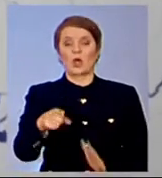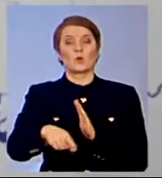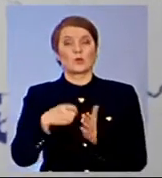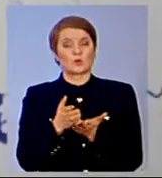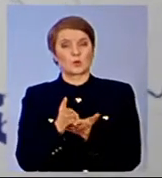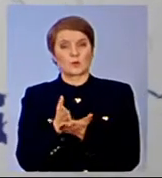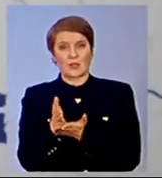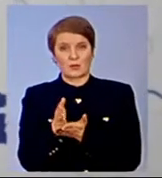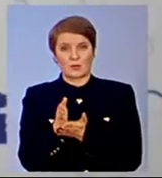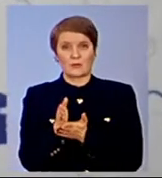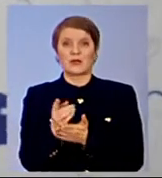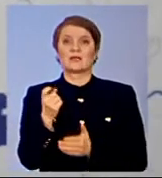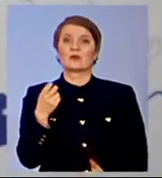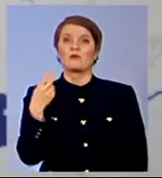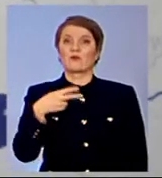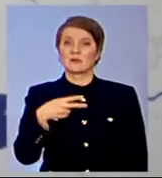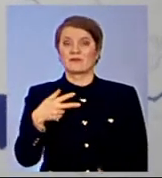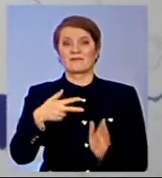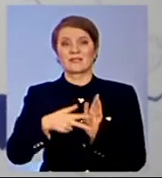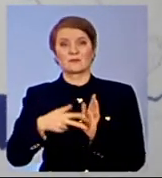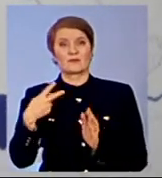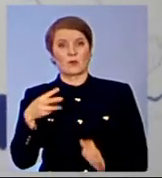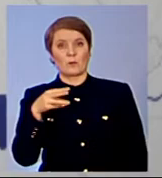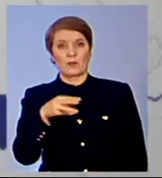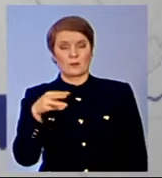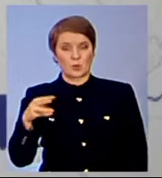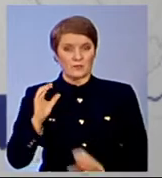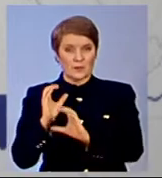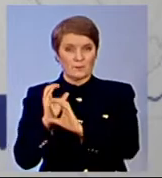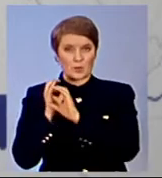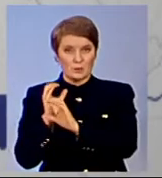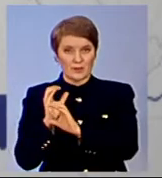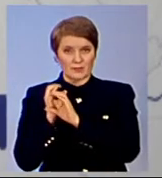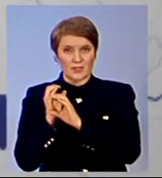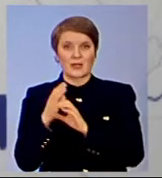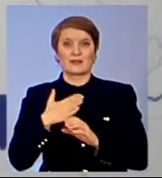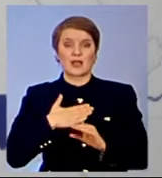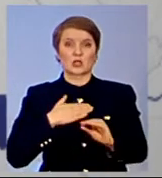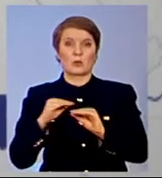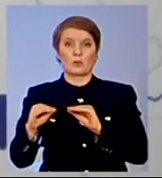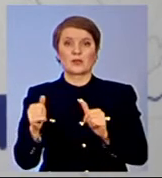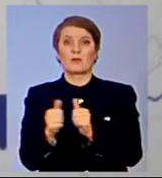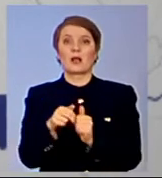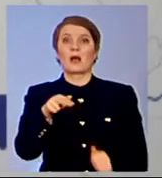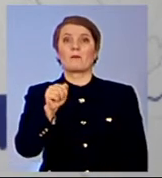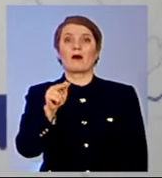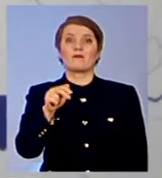напрямку під обстріли зі 120 та 82 мм мінометів потрапили наші позиції поблизу Павлополя, що на